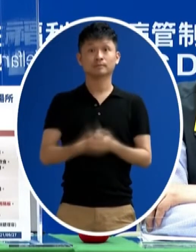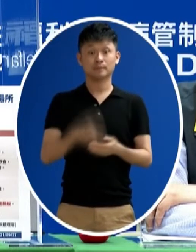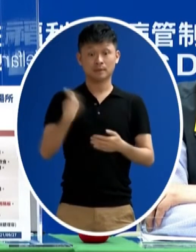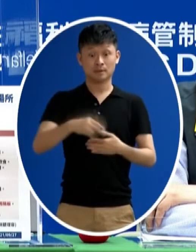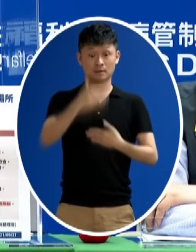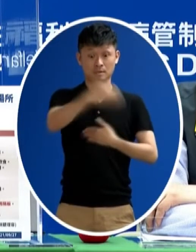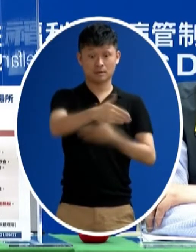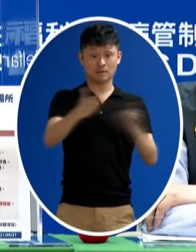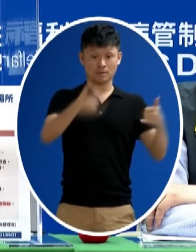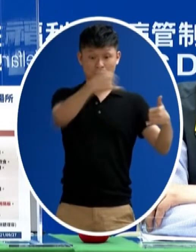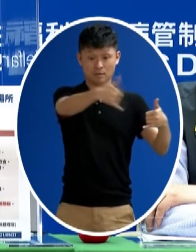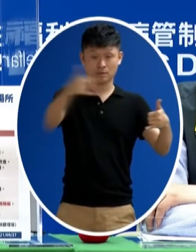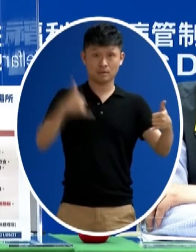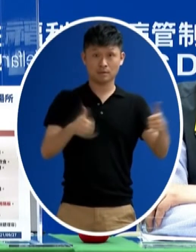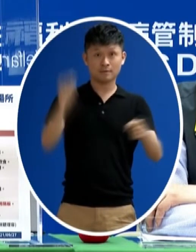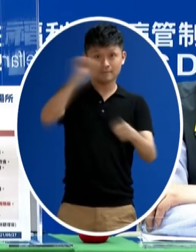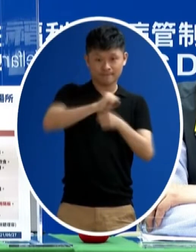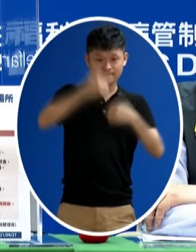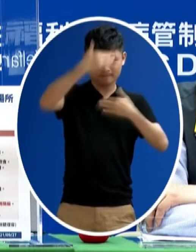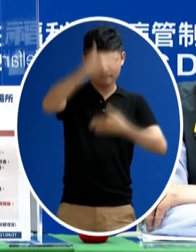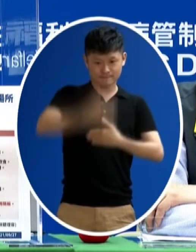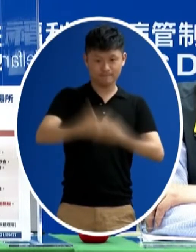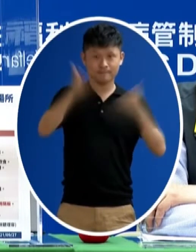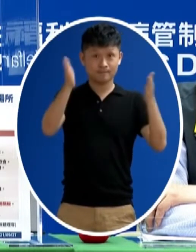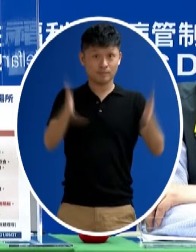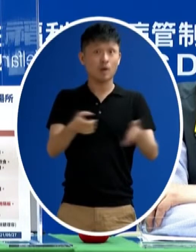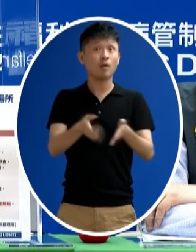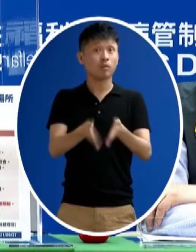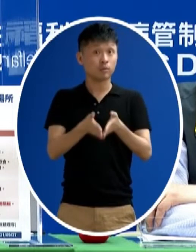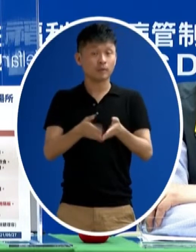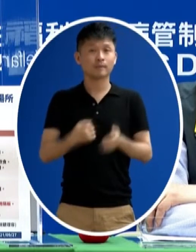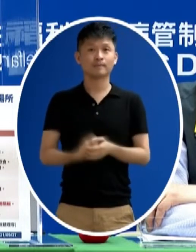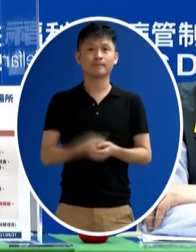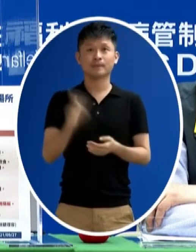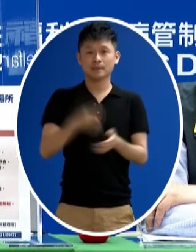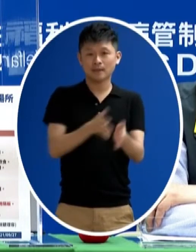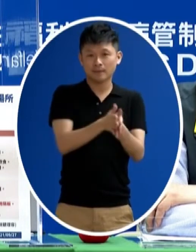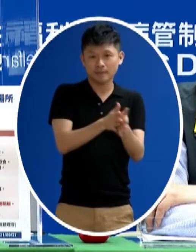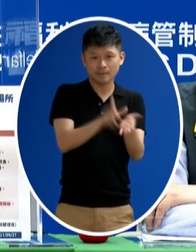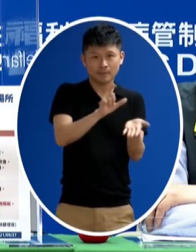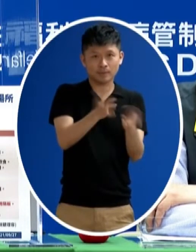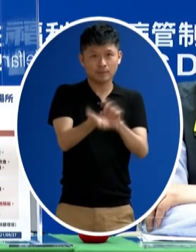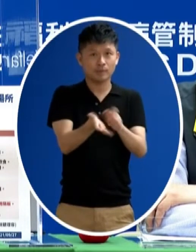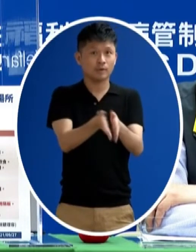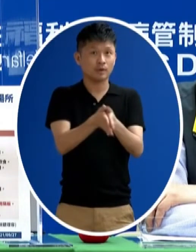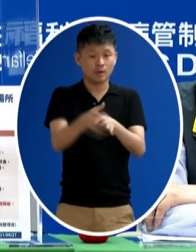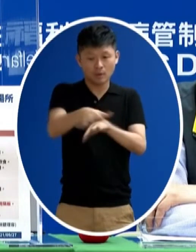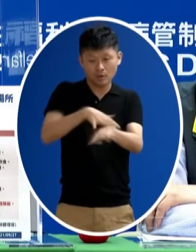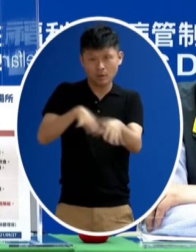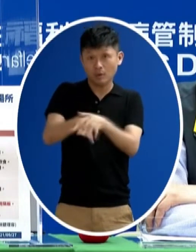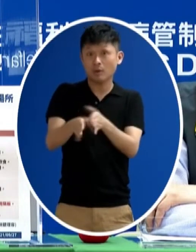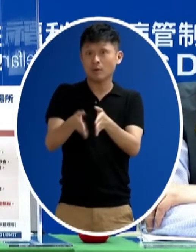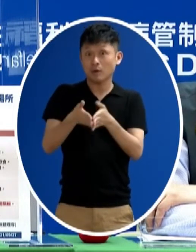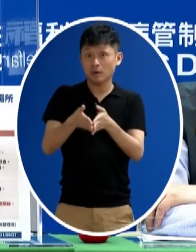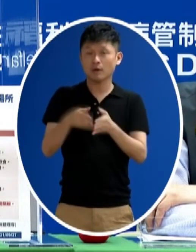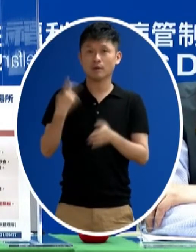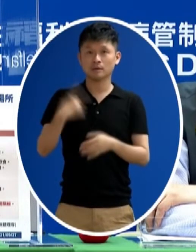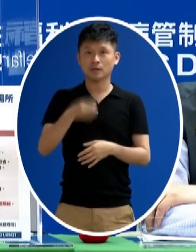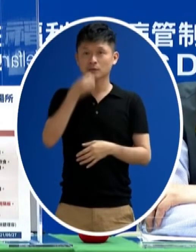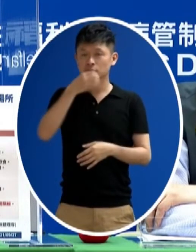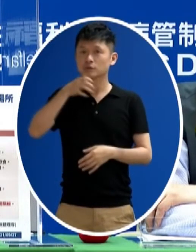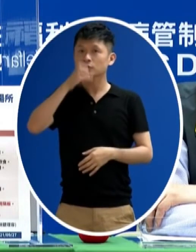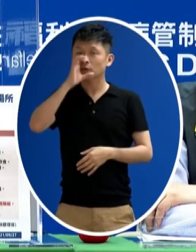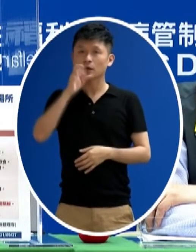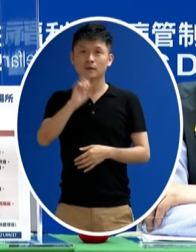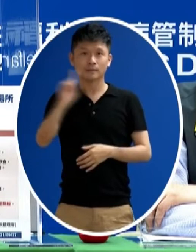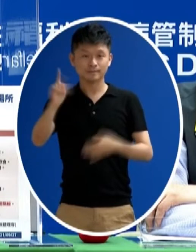板。那街区游具前后应执行手部的卫生并戴手套，那饮食需遵照餐饮相